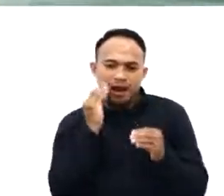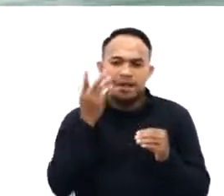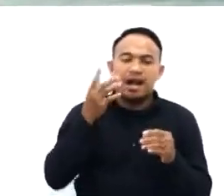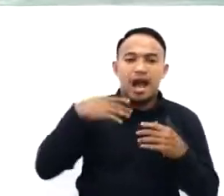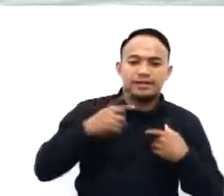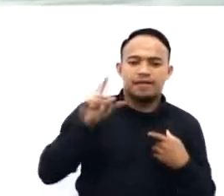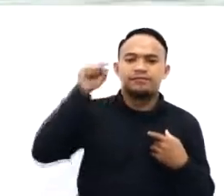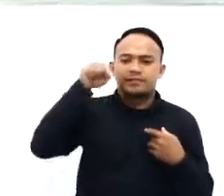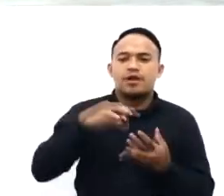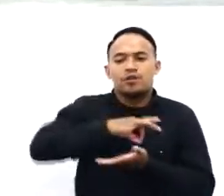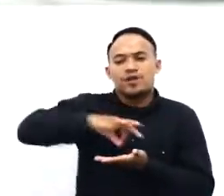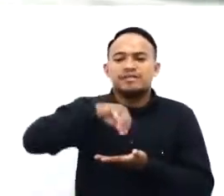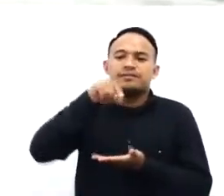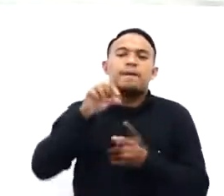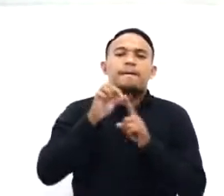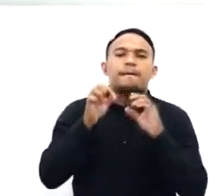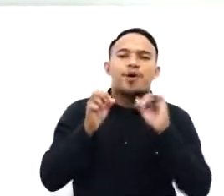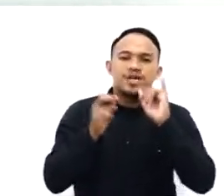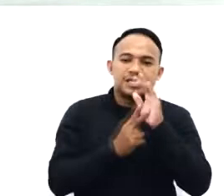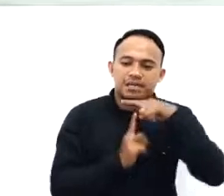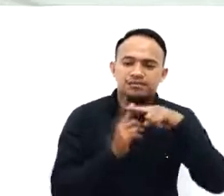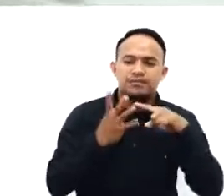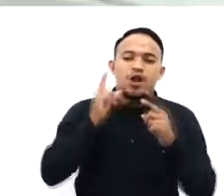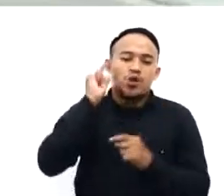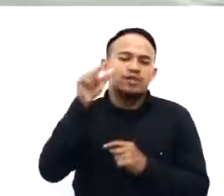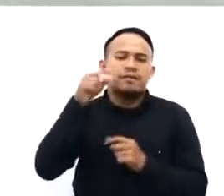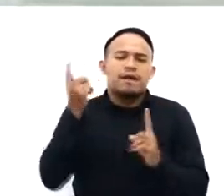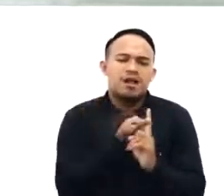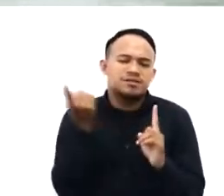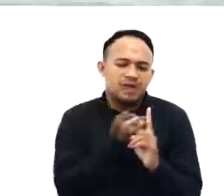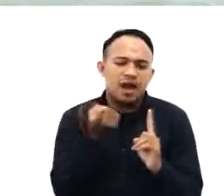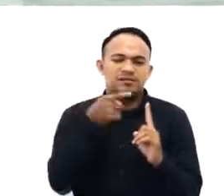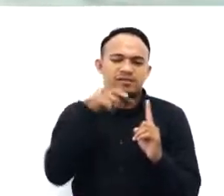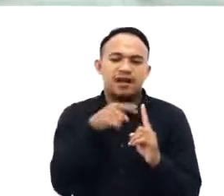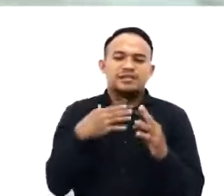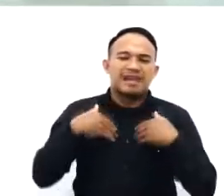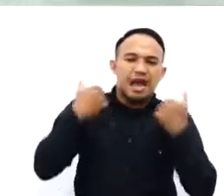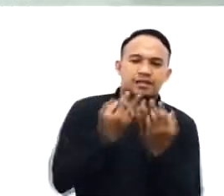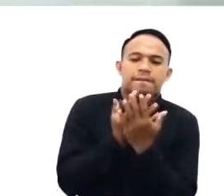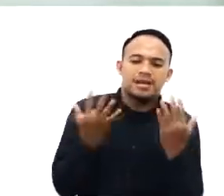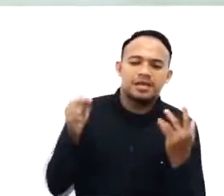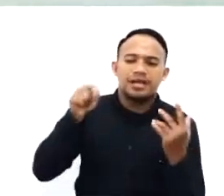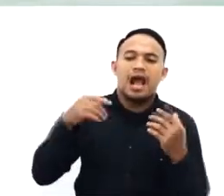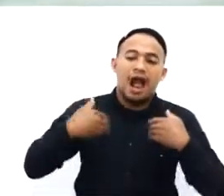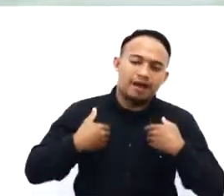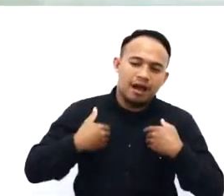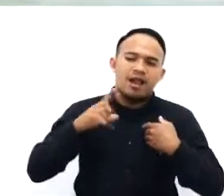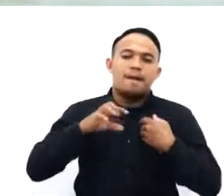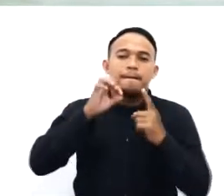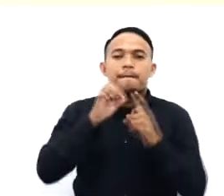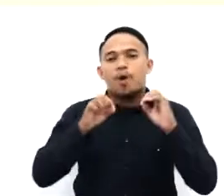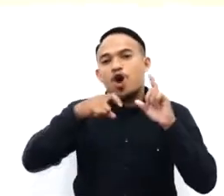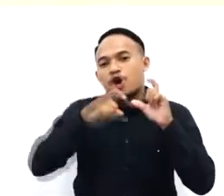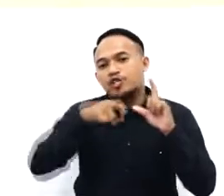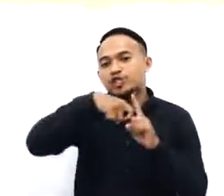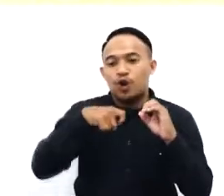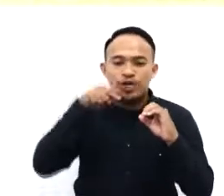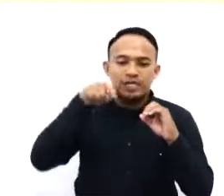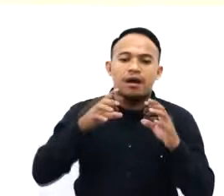perbatasan Gorontalo, pos pengamanan adalah lokasi checkpoint untuk memeriksa kondisi kesehatan